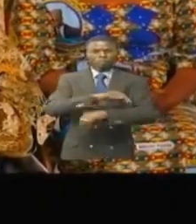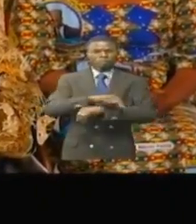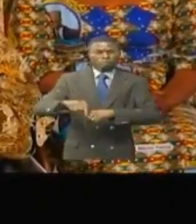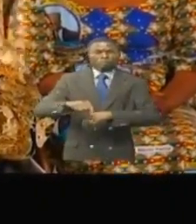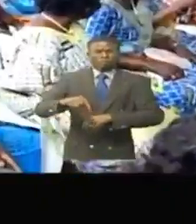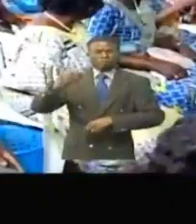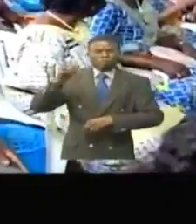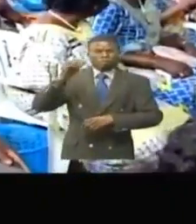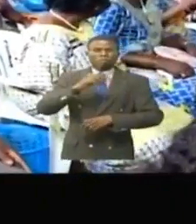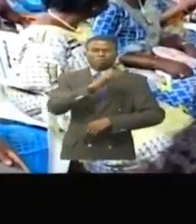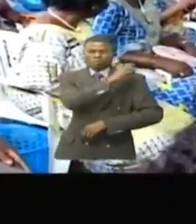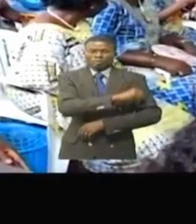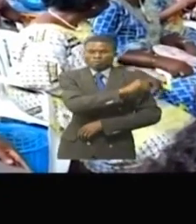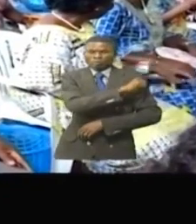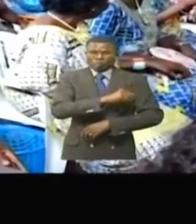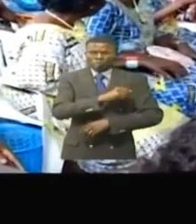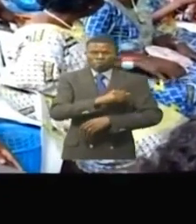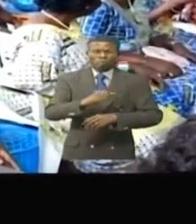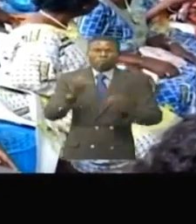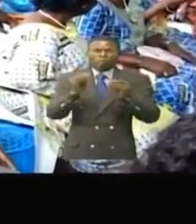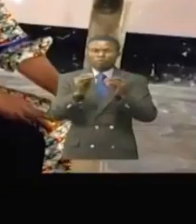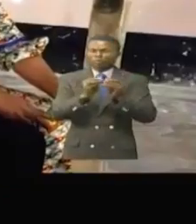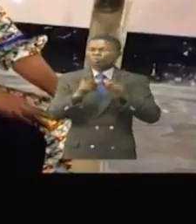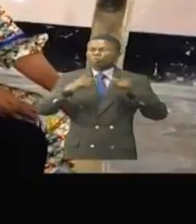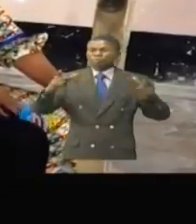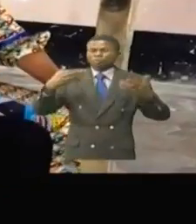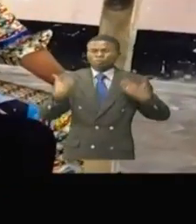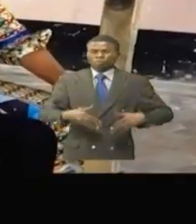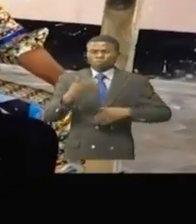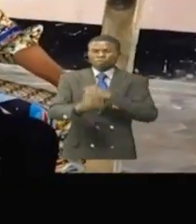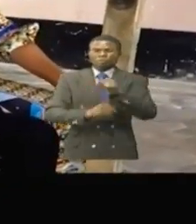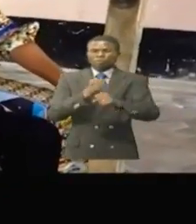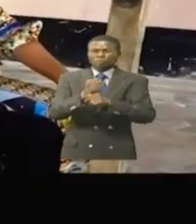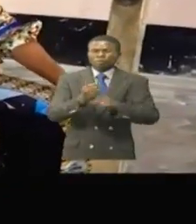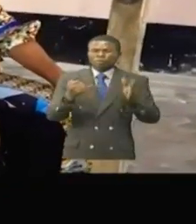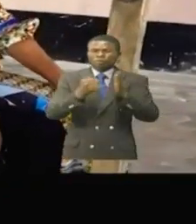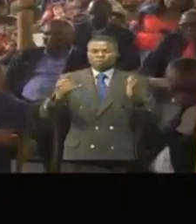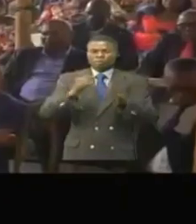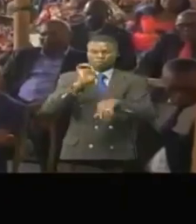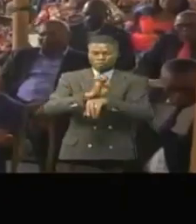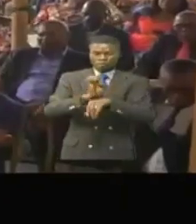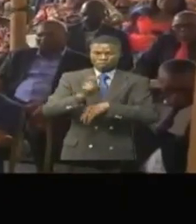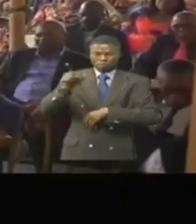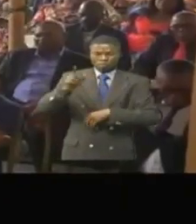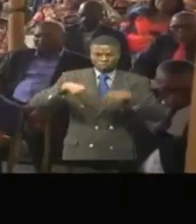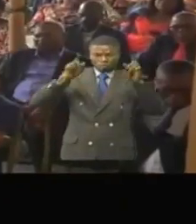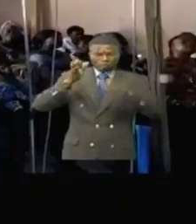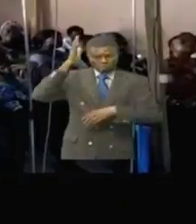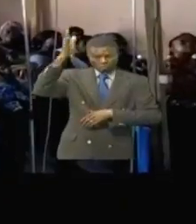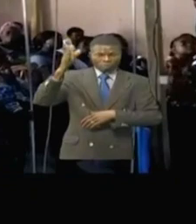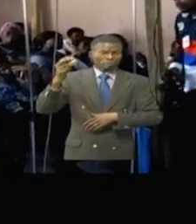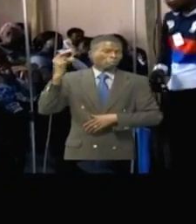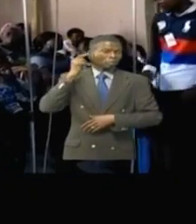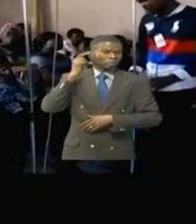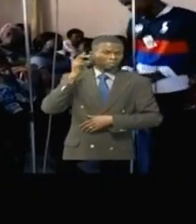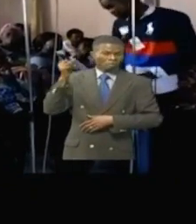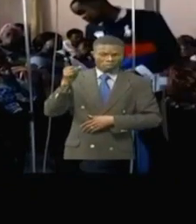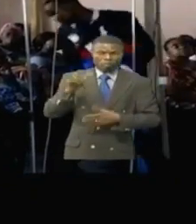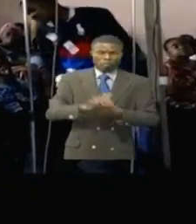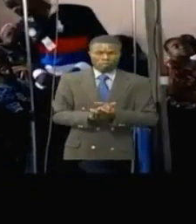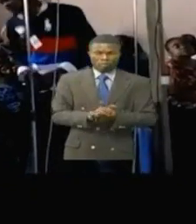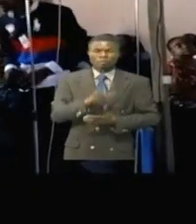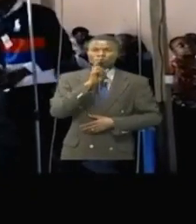Augustin Kabuya, pour les grands rassemblements de la célébration des 60 ans de cette communauté l'année prochaine à Kananga. Confirmant